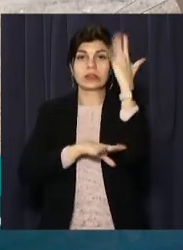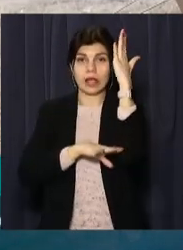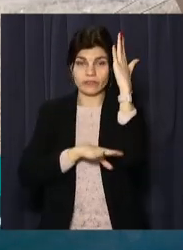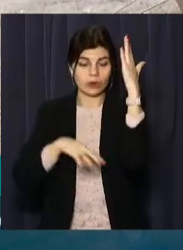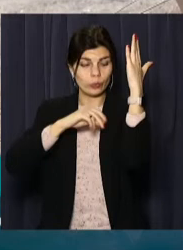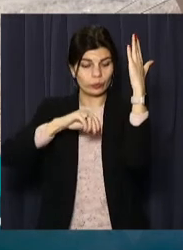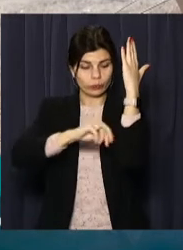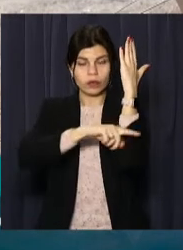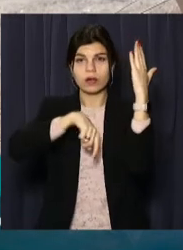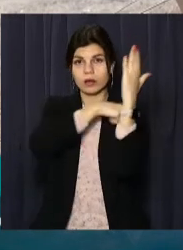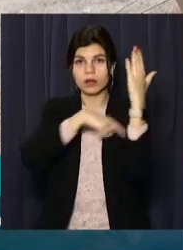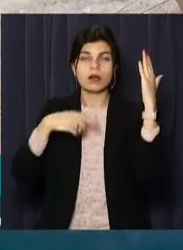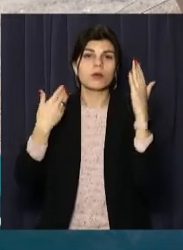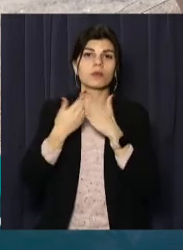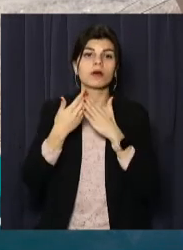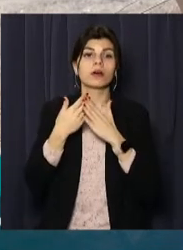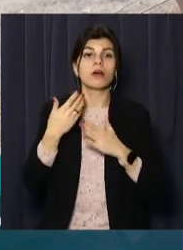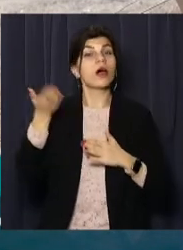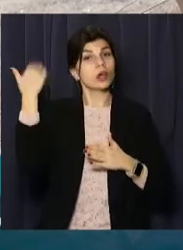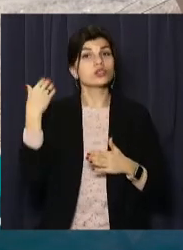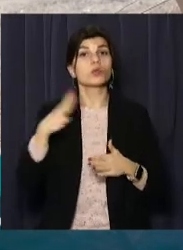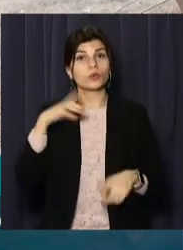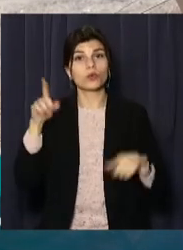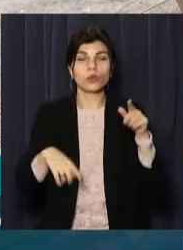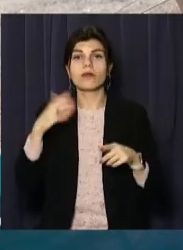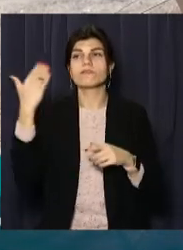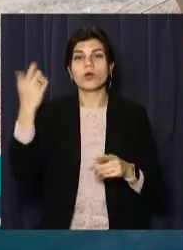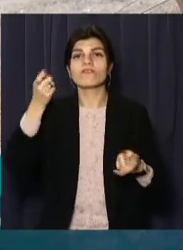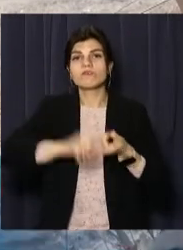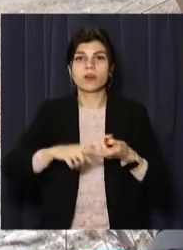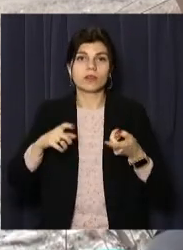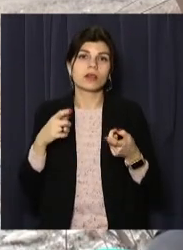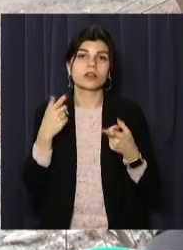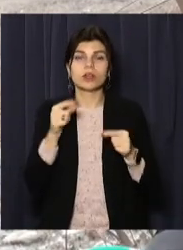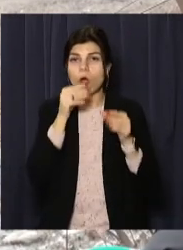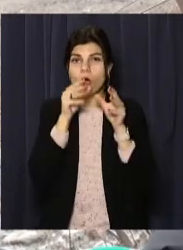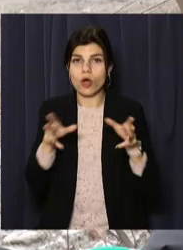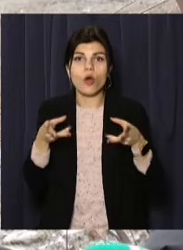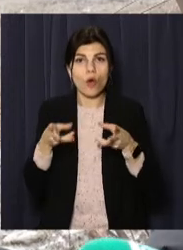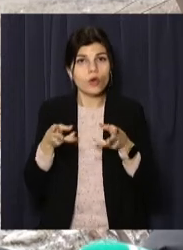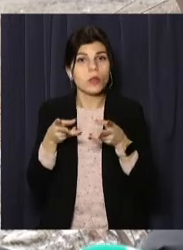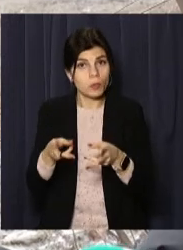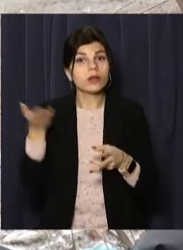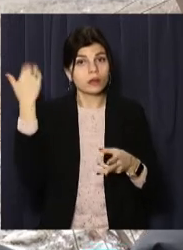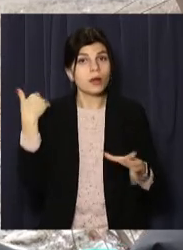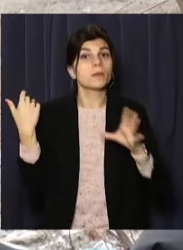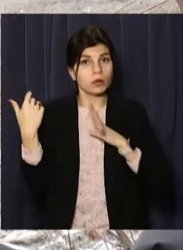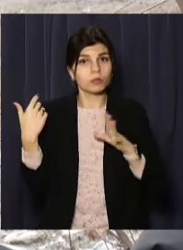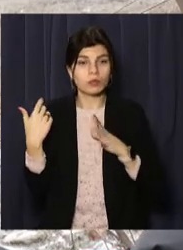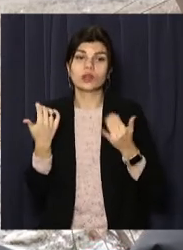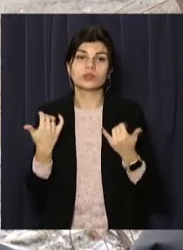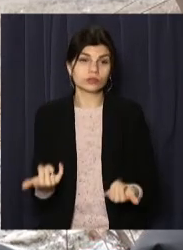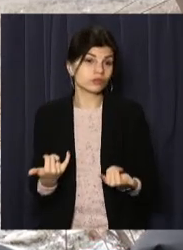деревів. Раніше її використовували на деяких комунальних підприємствах, де стояли тільки топливні котли, використовували для